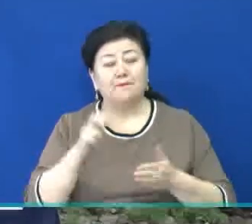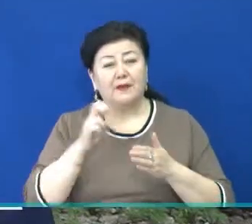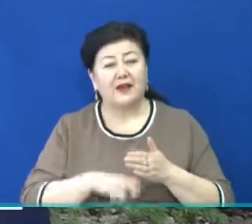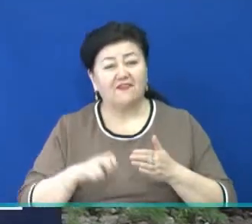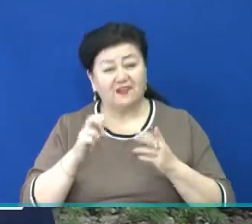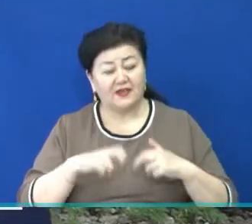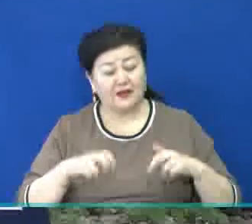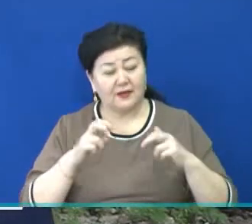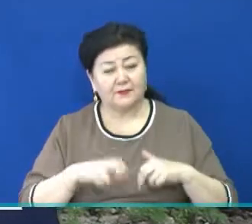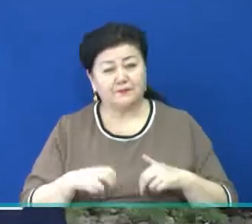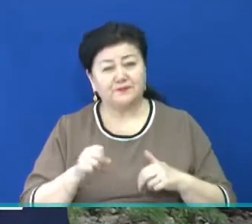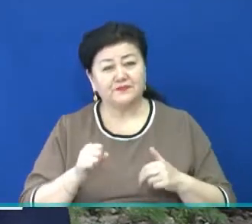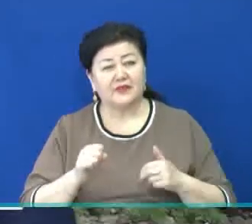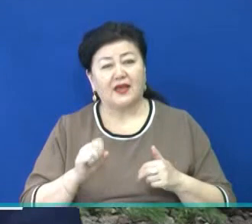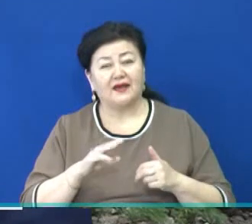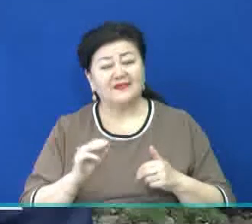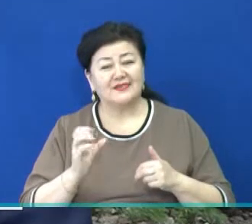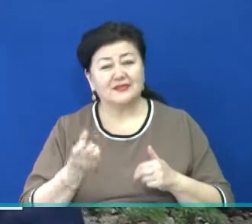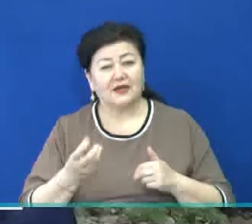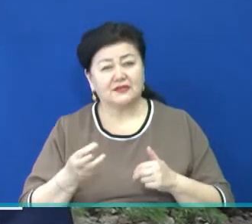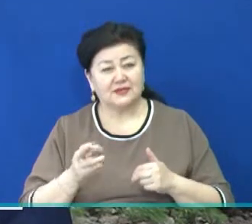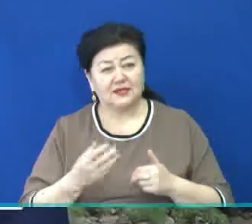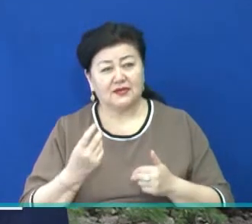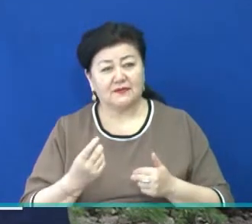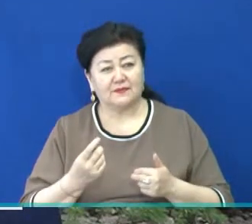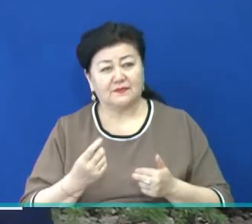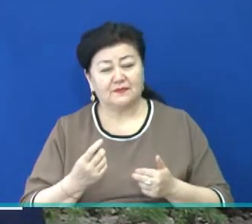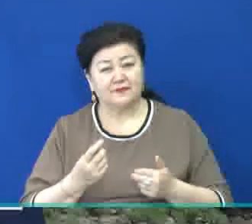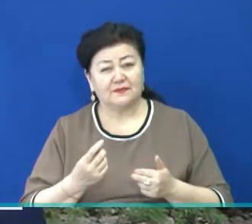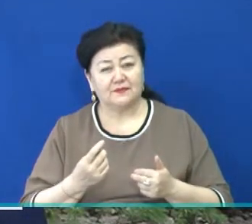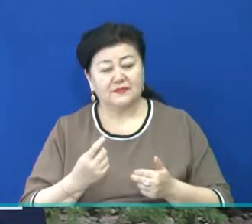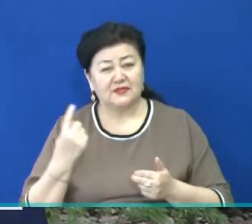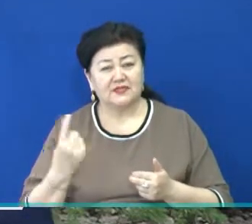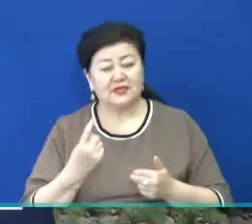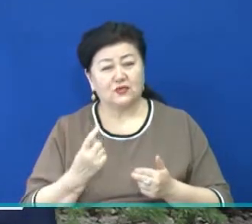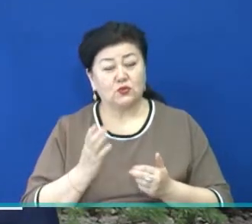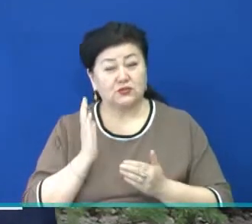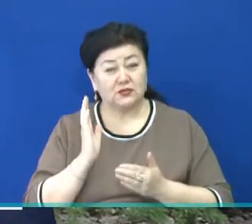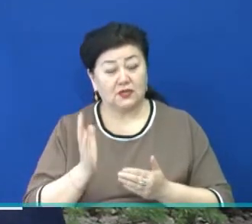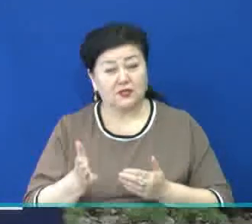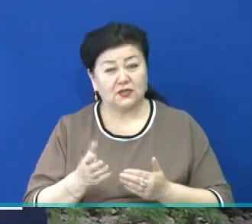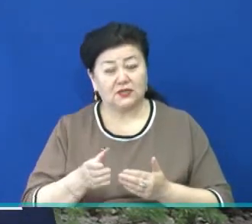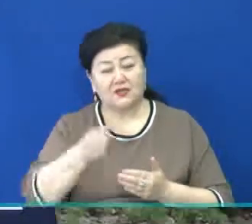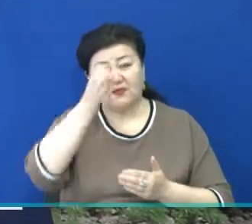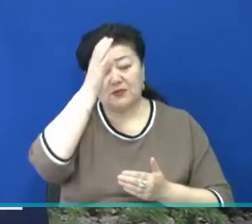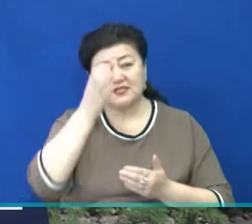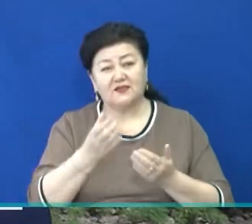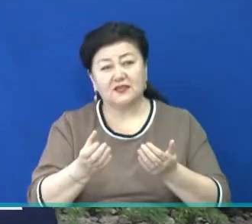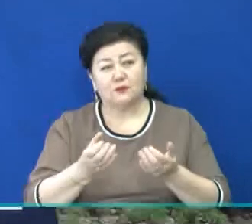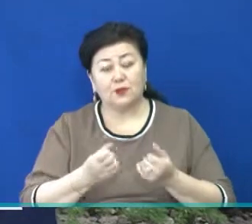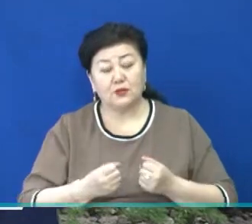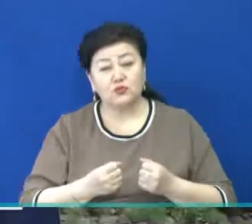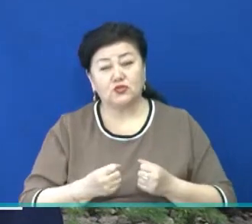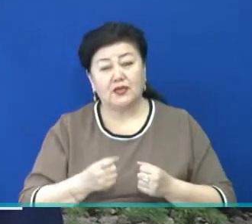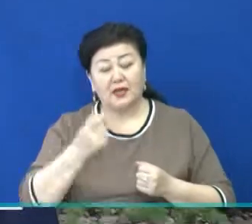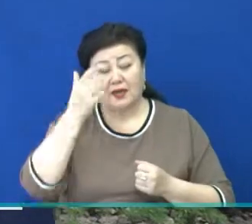яғни бір емтихан тапсыру арқылы бұл бір жағынан жаңағы білім мекемесінде алған